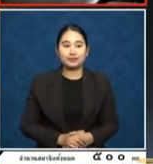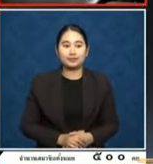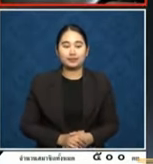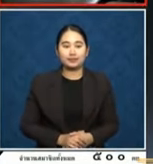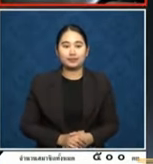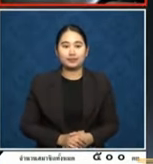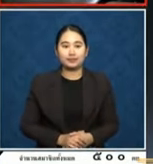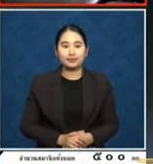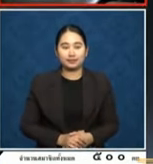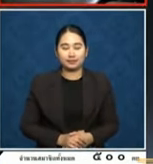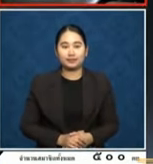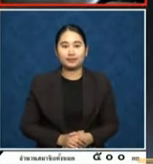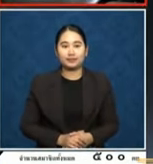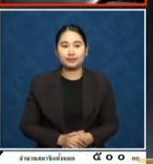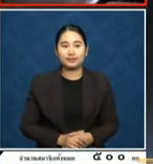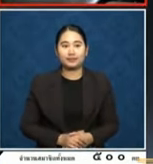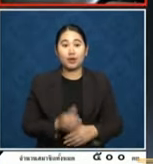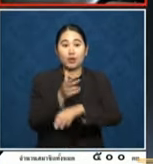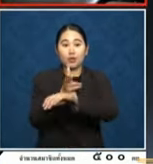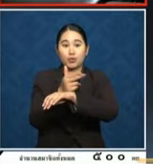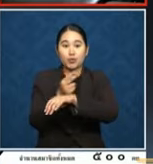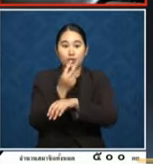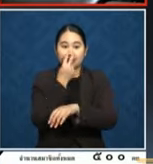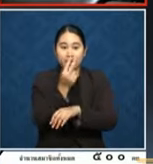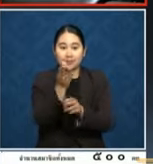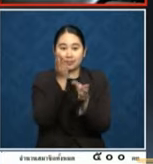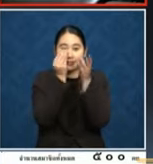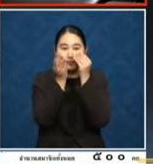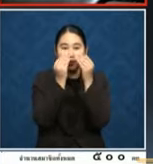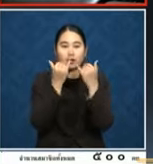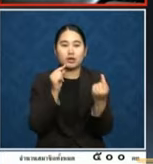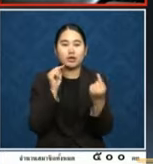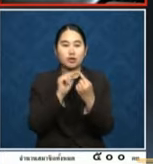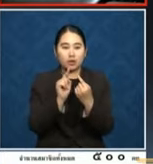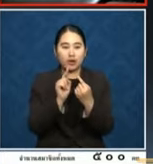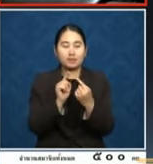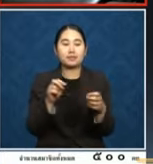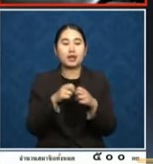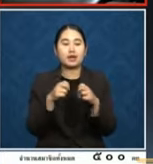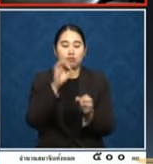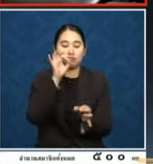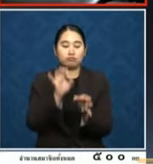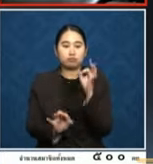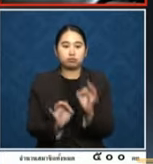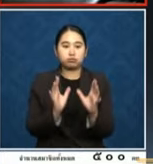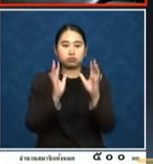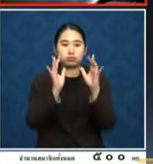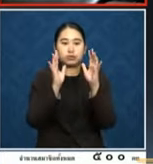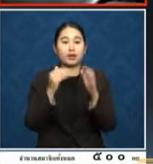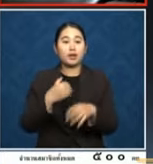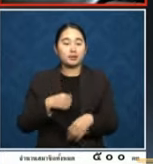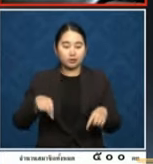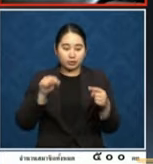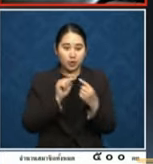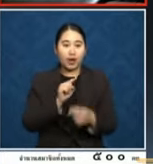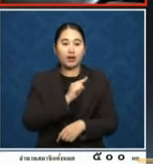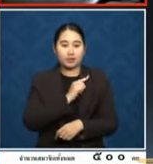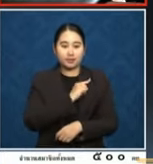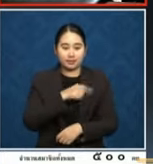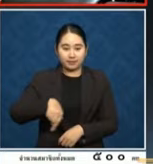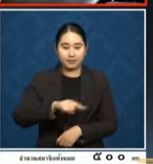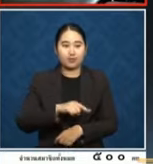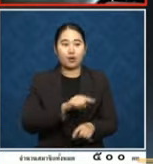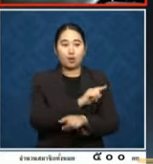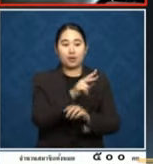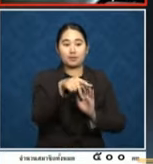ขอสไลด์ด้วยค่ะคลิปที่ทุกท่านเห็นในขณะนี้นะคะคือหนึ่งในเหตุเพลิงไหม้ที่เกิดขึ้นในเขตของดิฉันตั้งแต่วันพฤหัสถึ